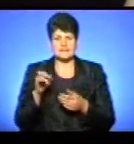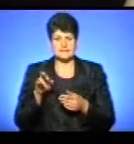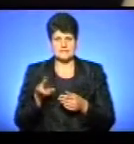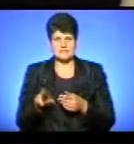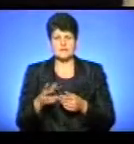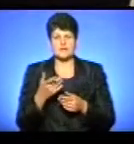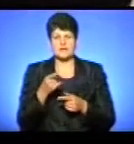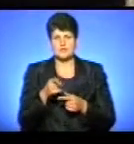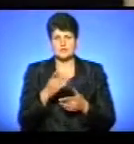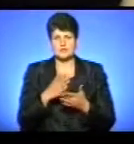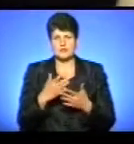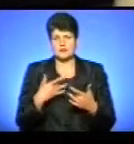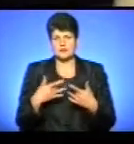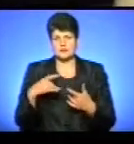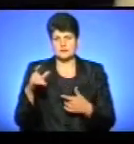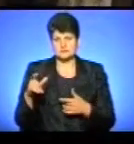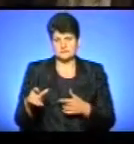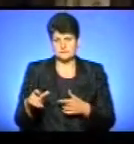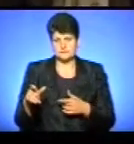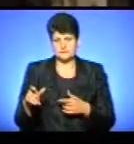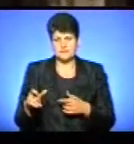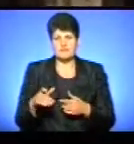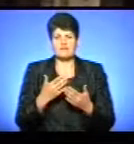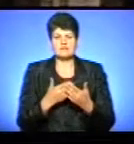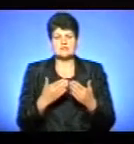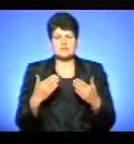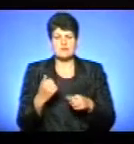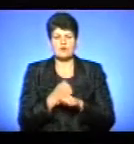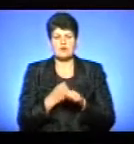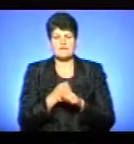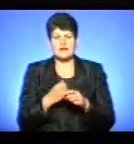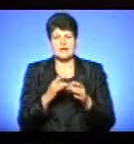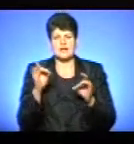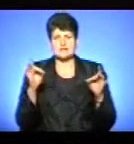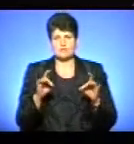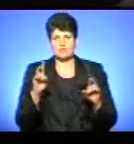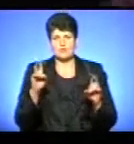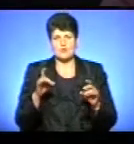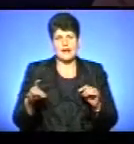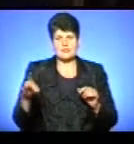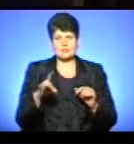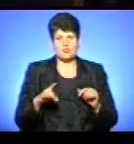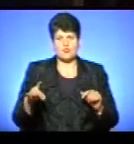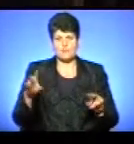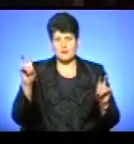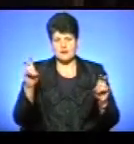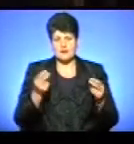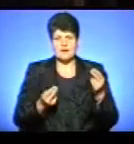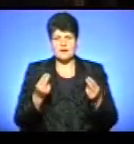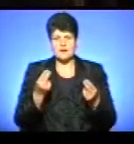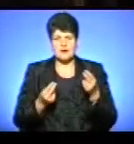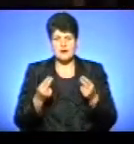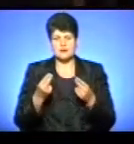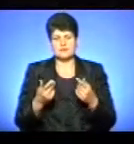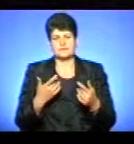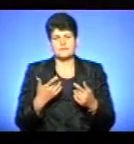Назар Брушок і Сергій Калантай. Виставу «Кафе Республіка» грали у Києві на малій камерній сцені. Участь у тернопільських